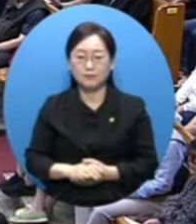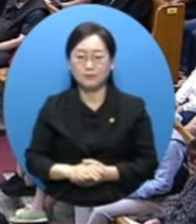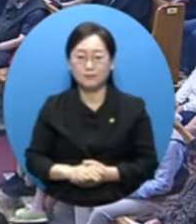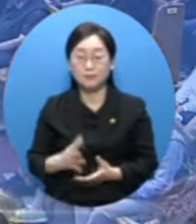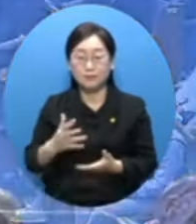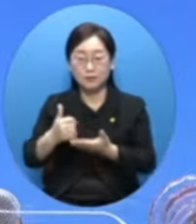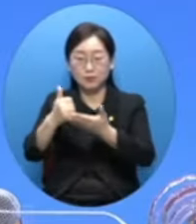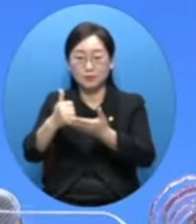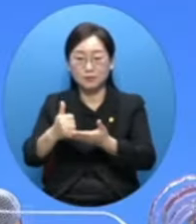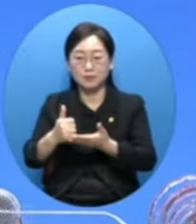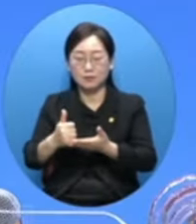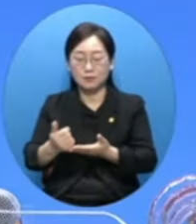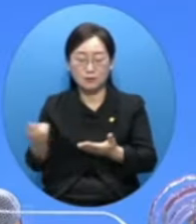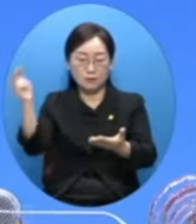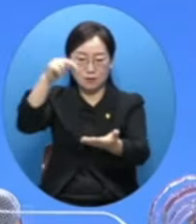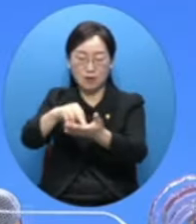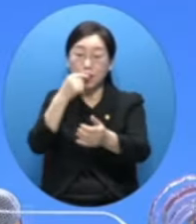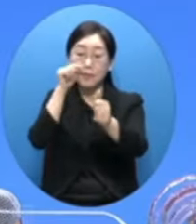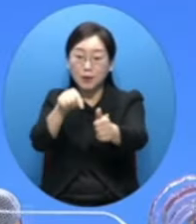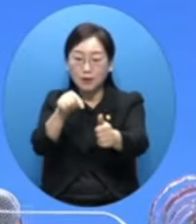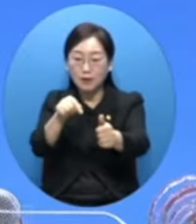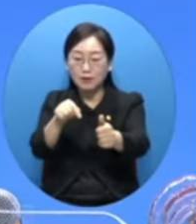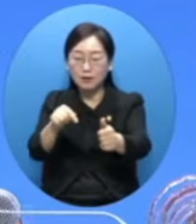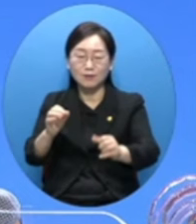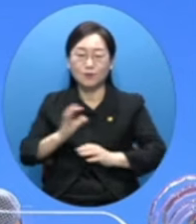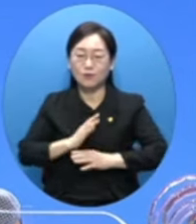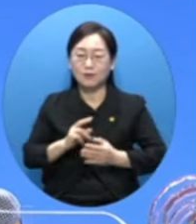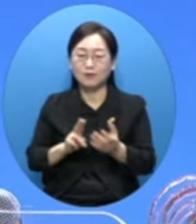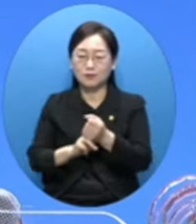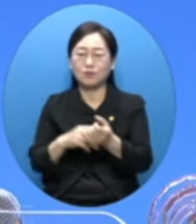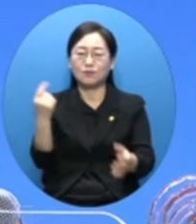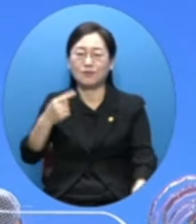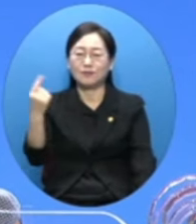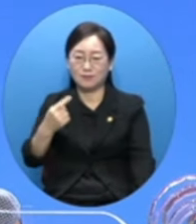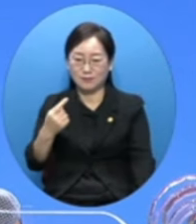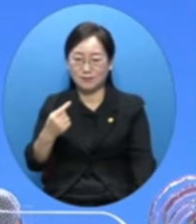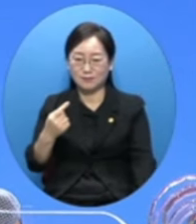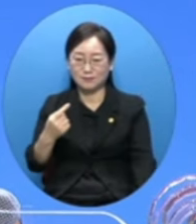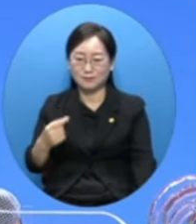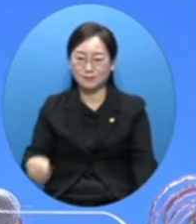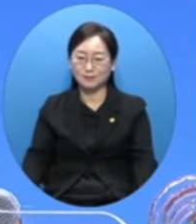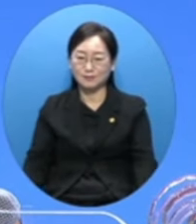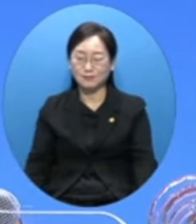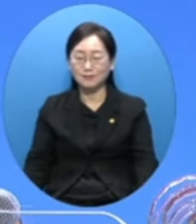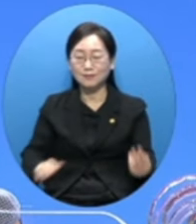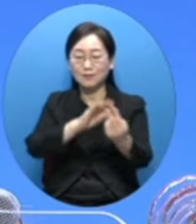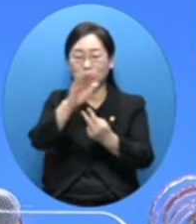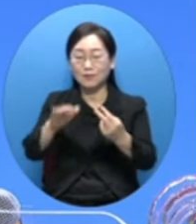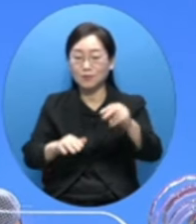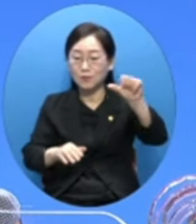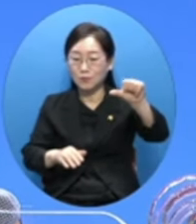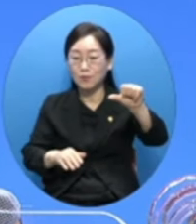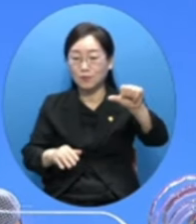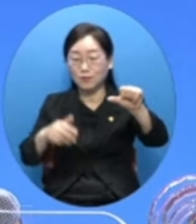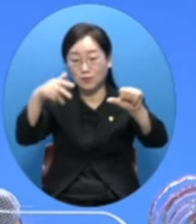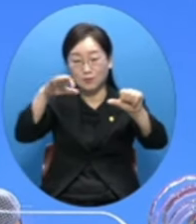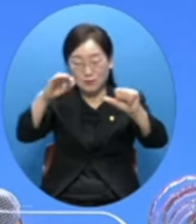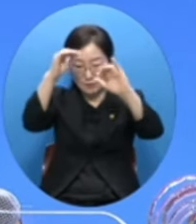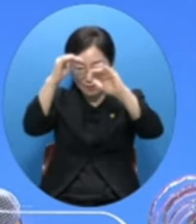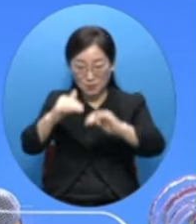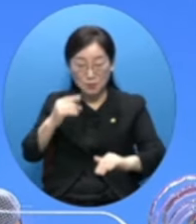주님이 일어나라고 말씀하시면 놀라운 기적은 일어납니다. 요한복음 5장을 보면